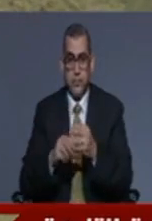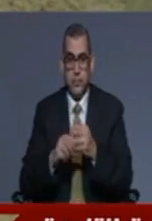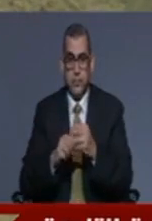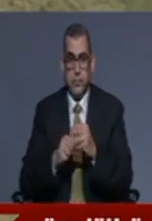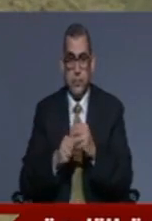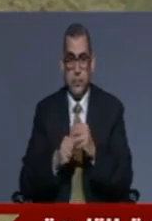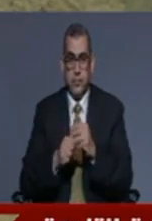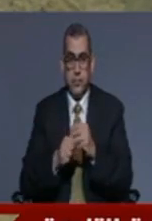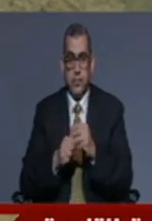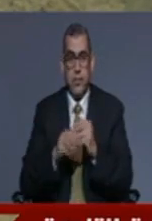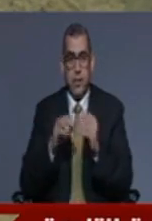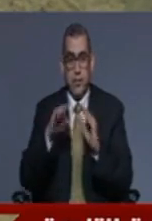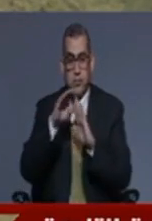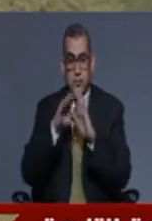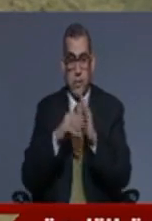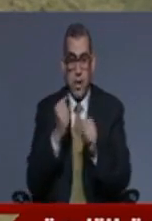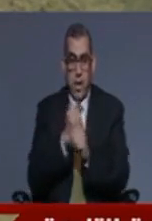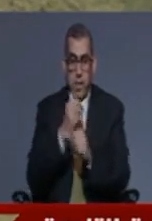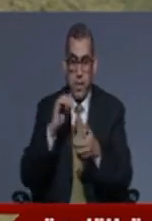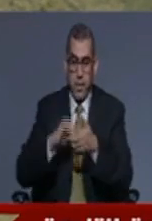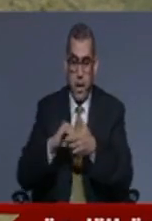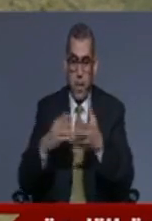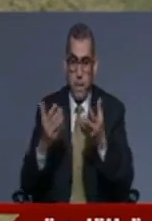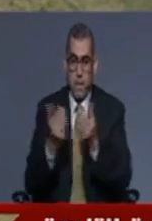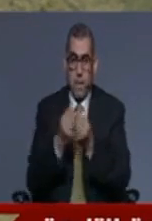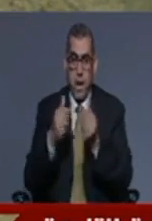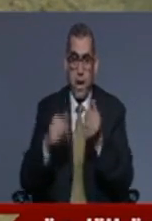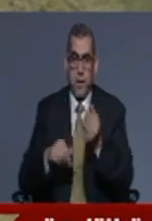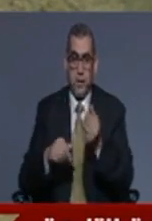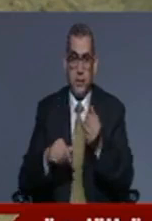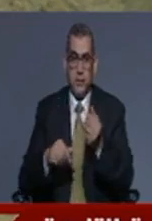من خلال التعاون مع